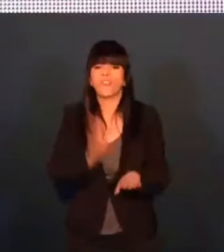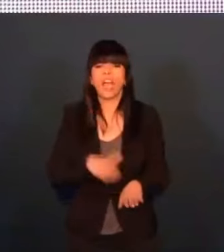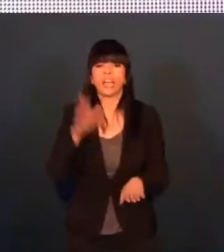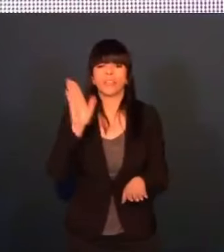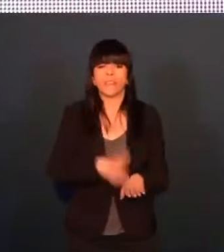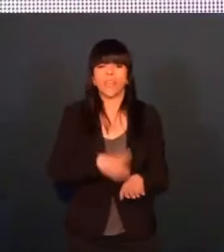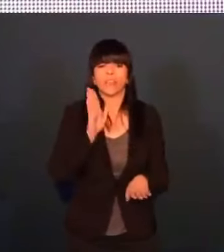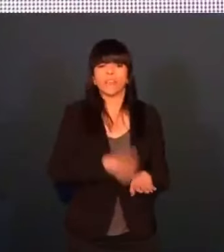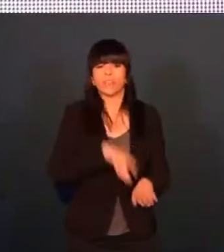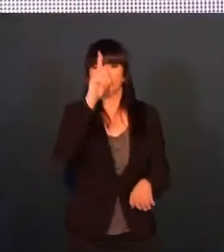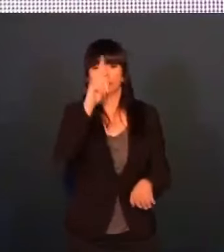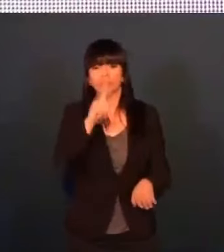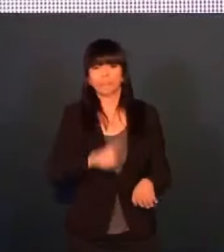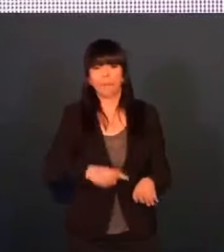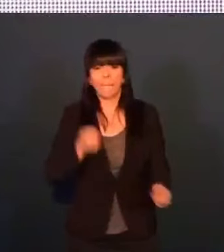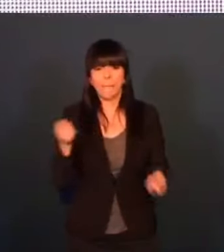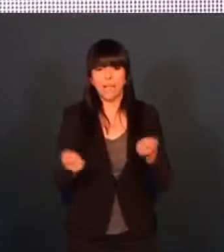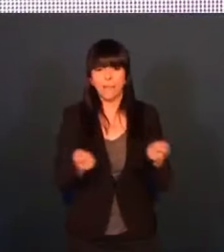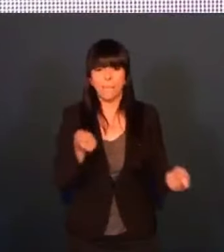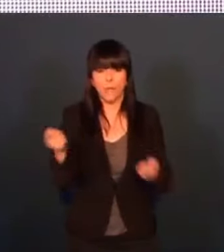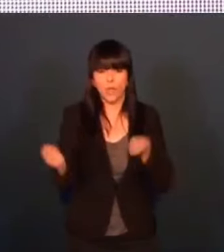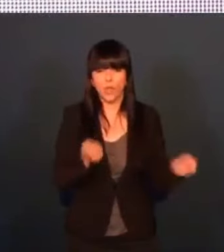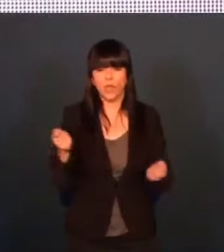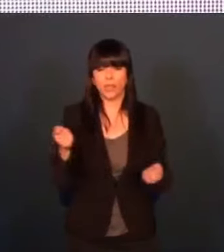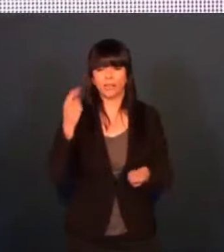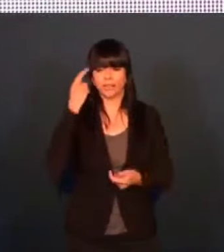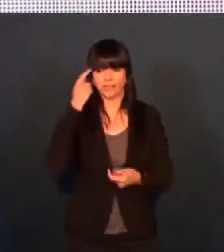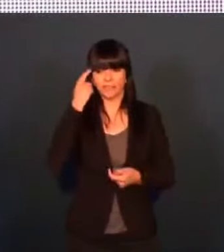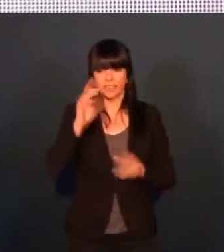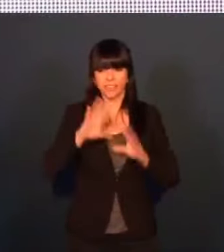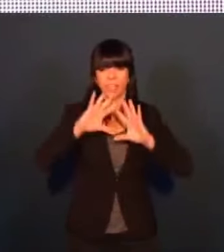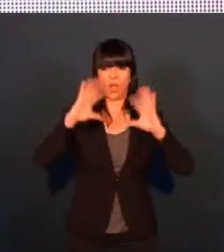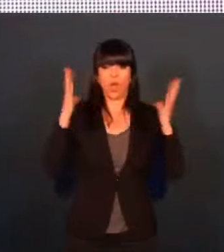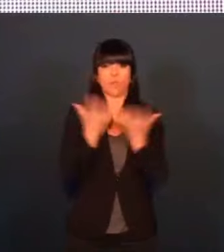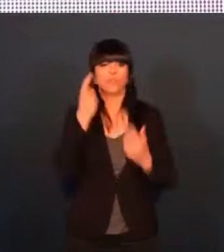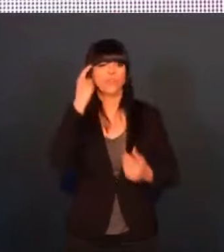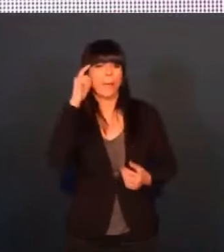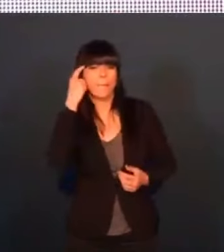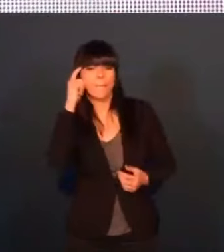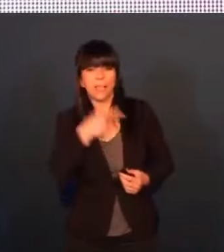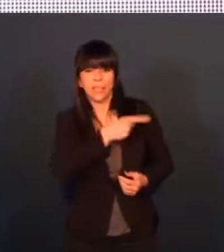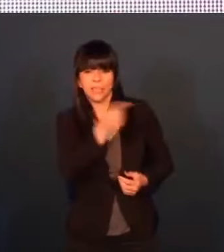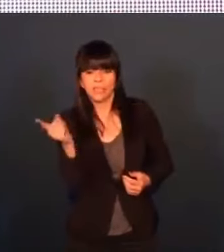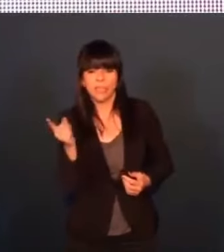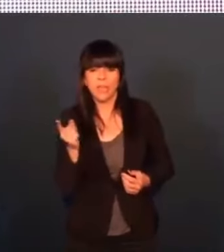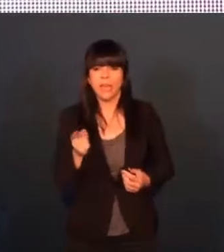опитват да манипулират общественото мнение, поне да не е лесно да излъжат хората.